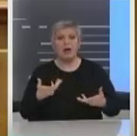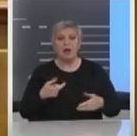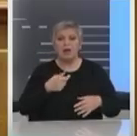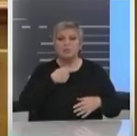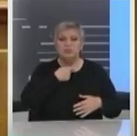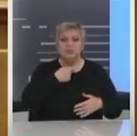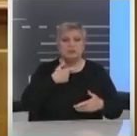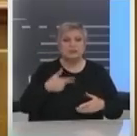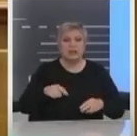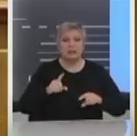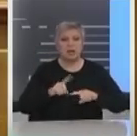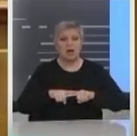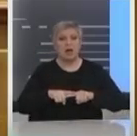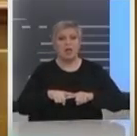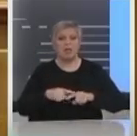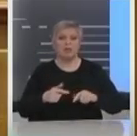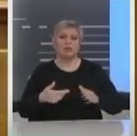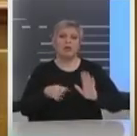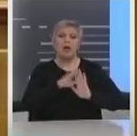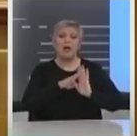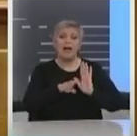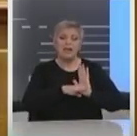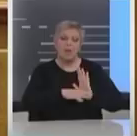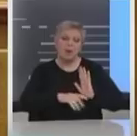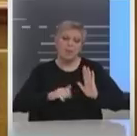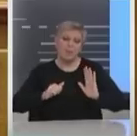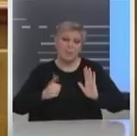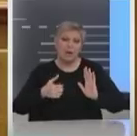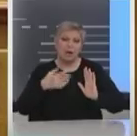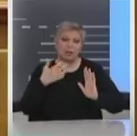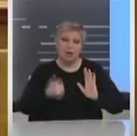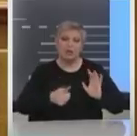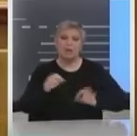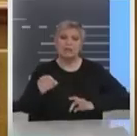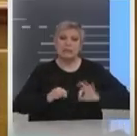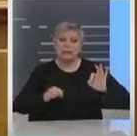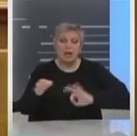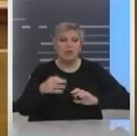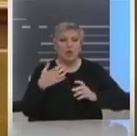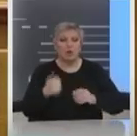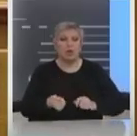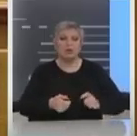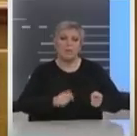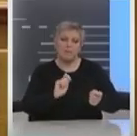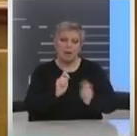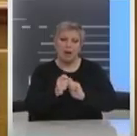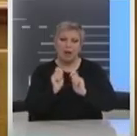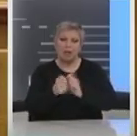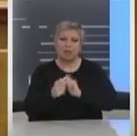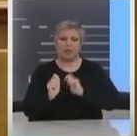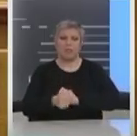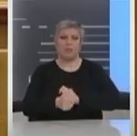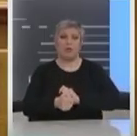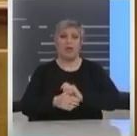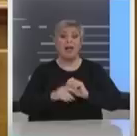χρειάζεται ένα τολμηρό πρόγραμμα, ένα αποφασιστικό σχέδιο αλλαγών και μεταρρυθμίσεων. Διότι μόνο